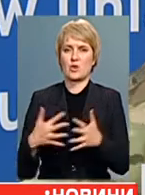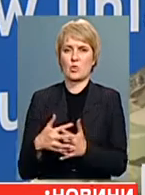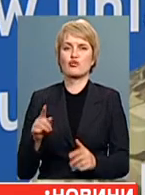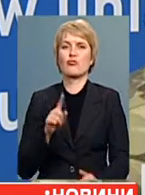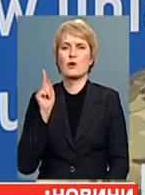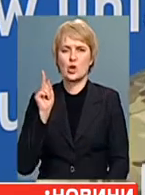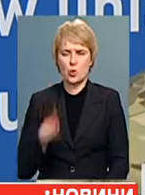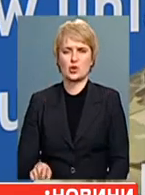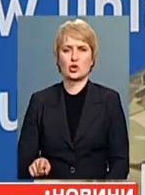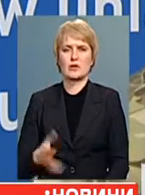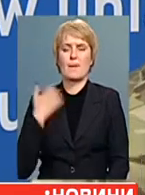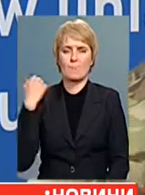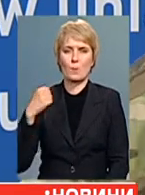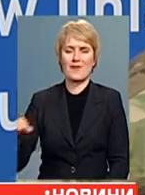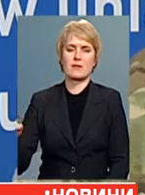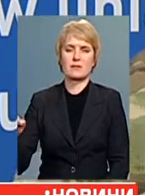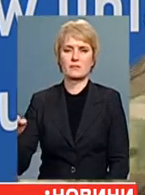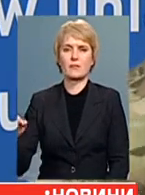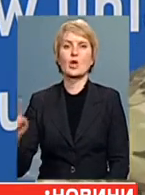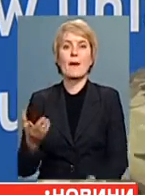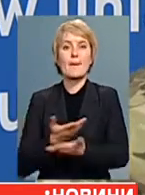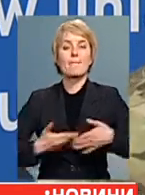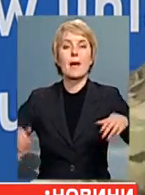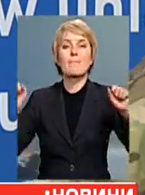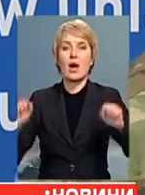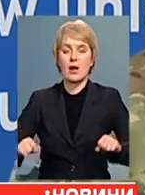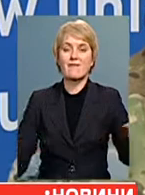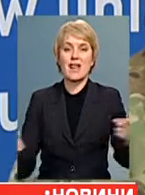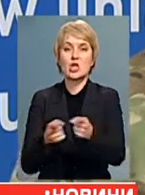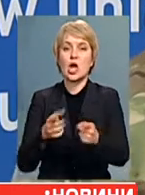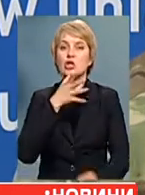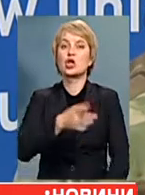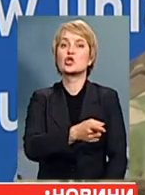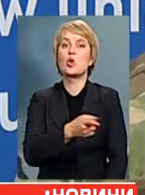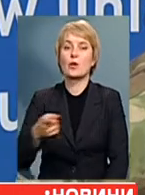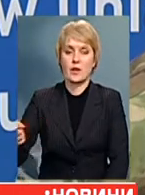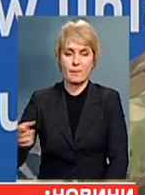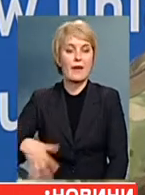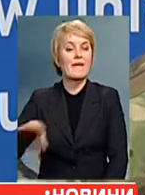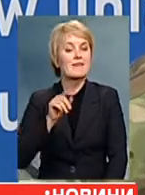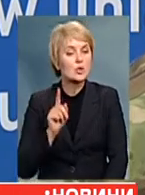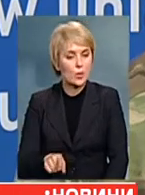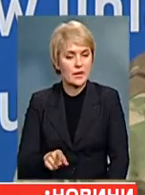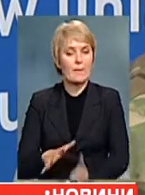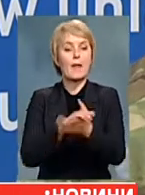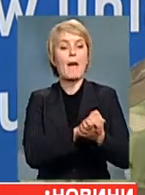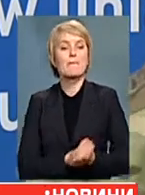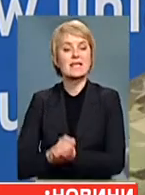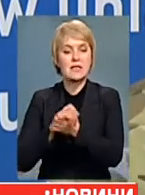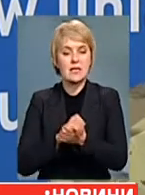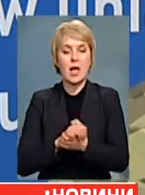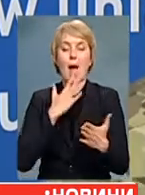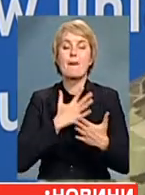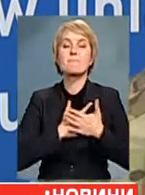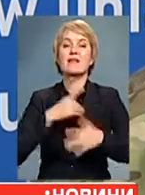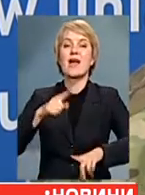чтобы тоже победить. Для того, чтобы мы могли в кратчайший срок все-таки объединить